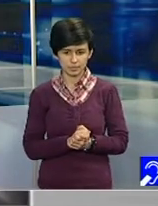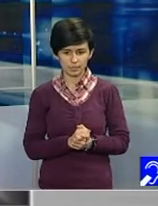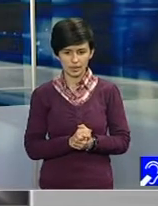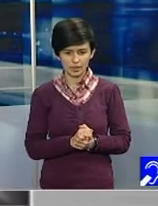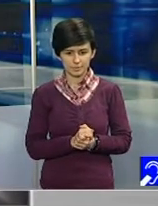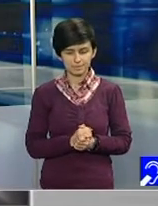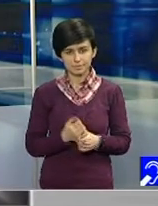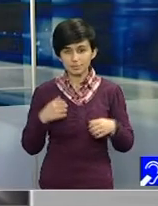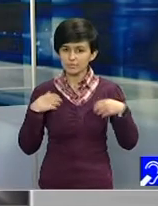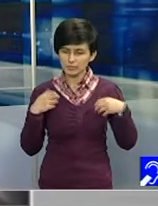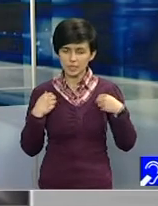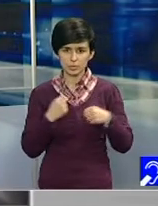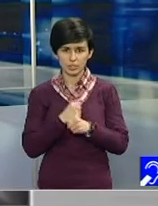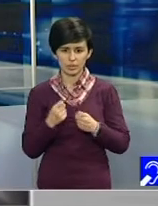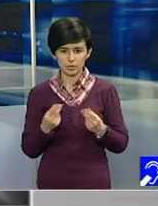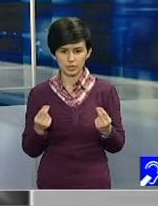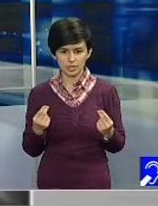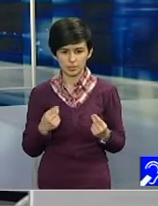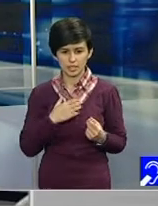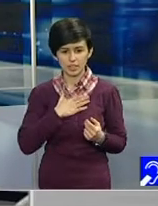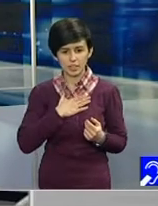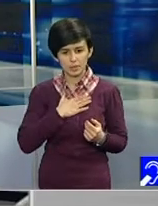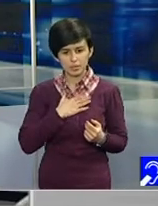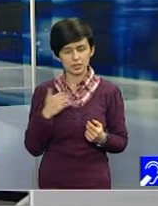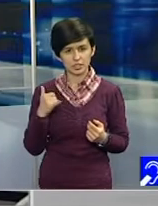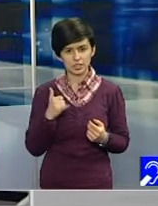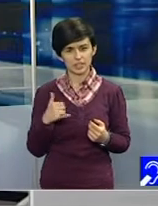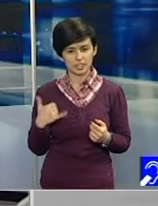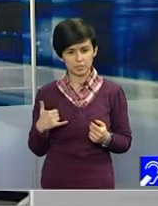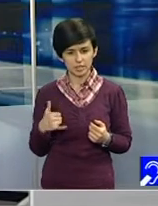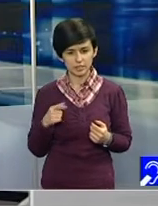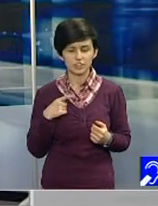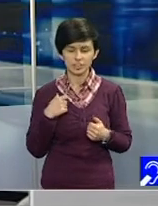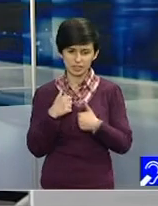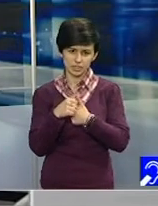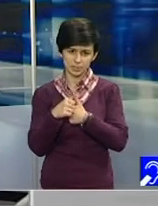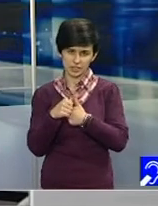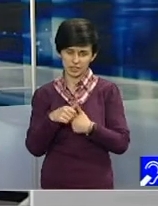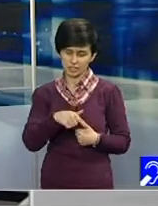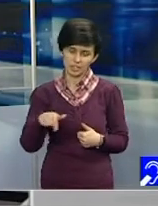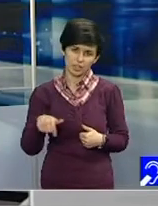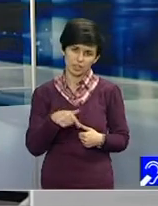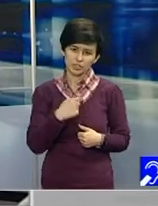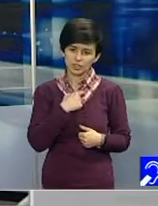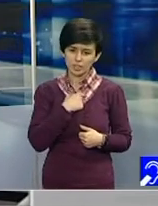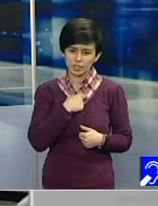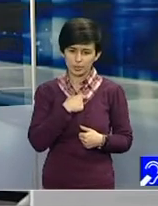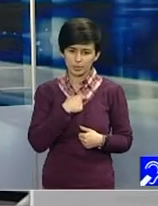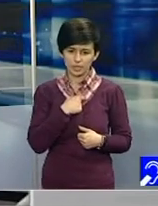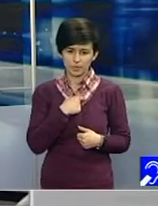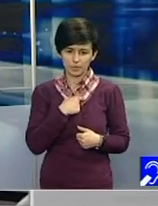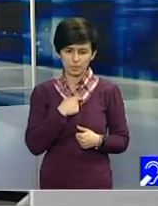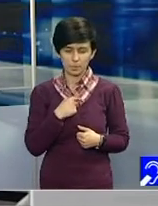foarte bine că avem ocazia să fim în studioul dumneavoastră astăzi și că sunteți așa prietenii noștri și că avem ocazia să întâlnim în campanie, pentru